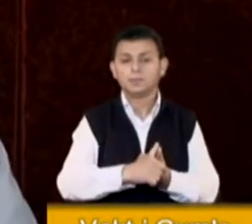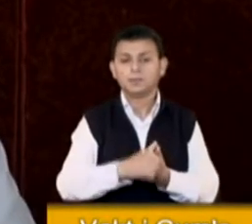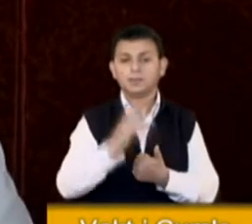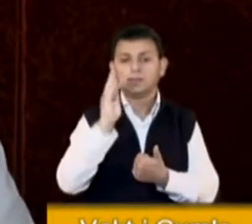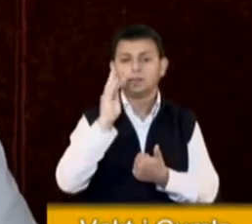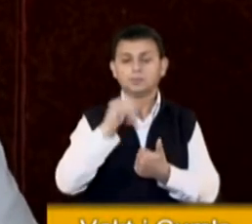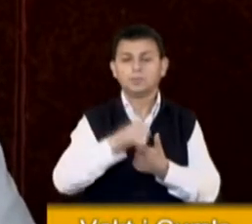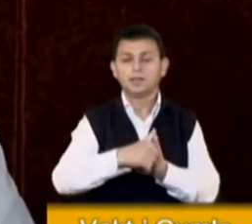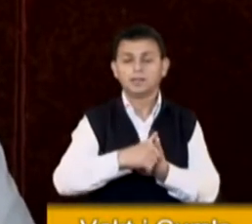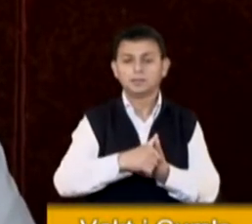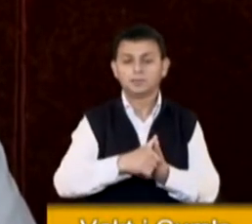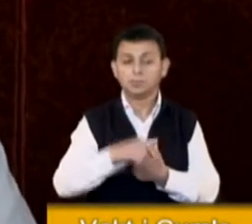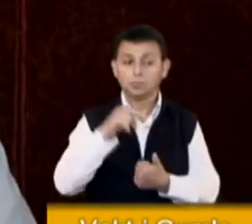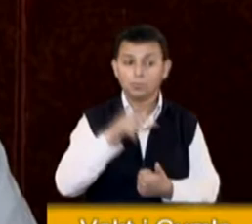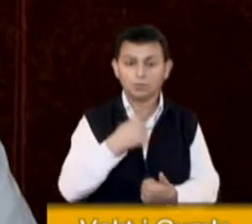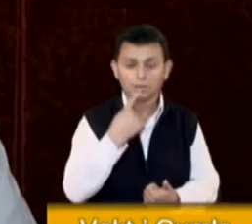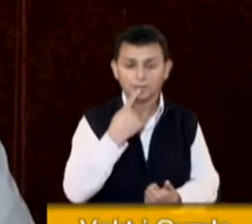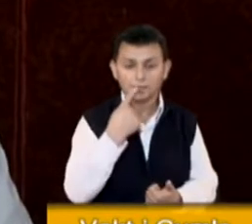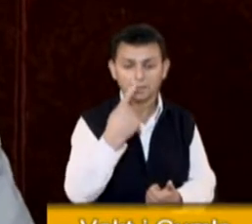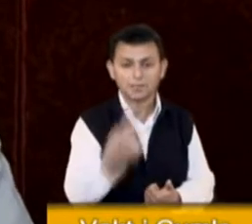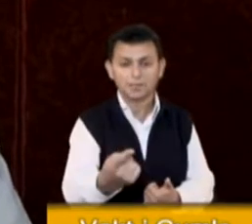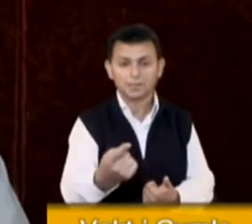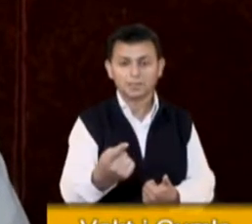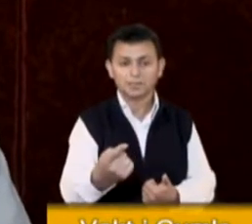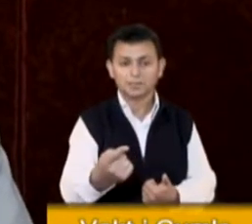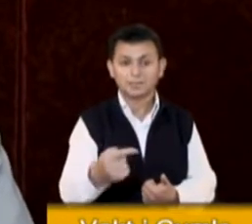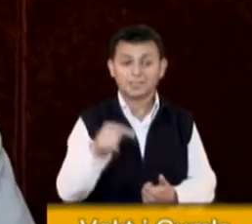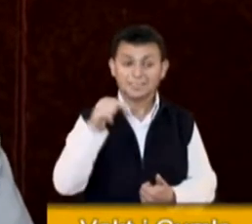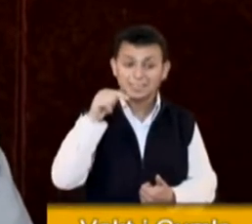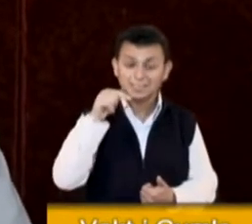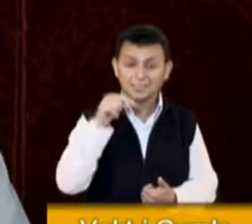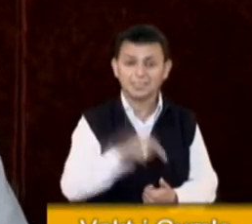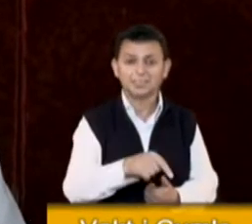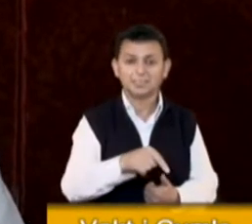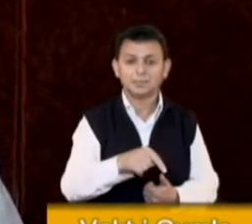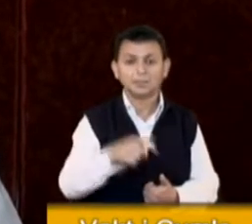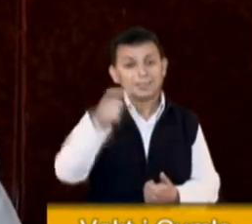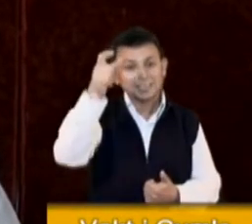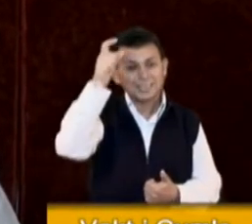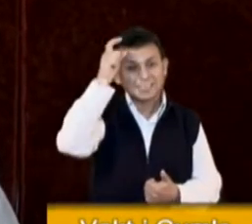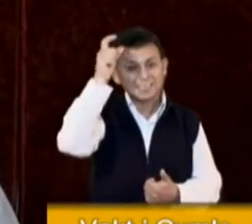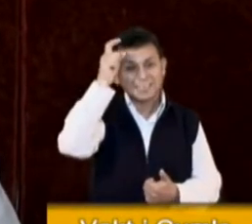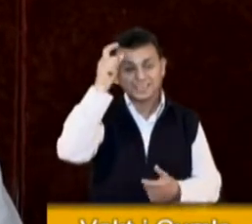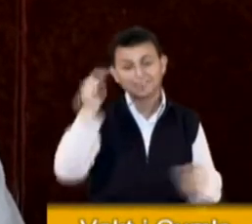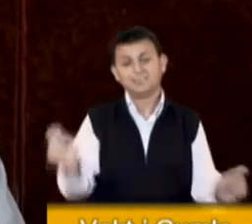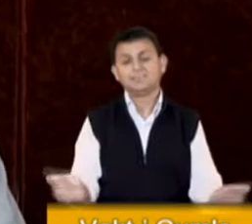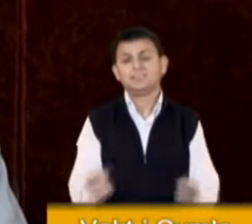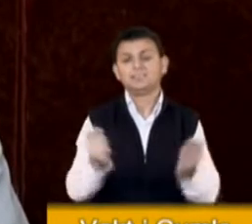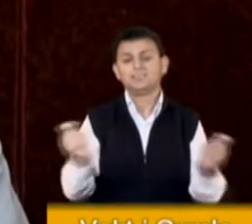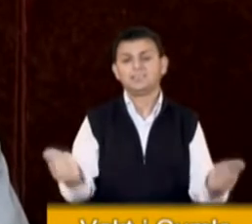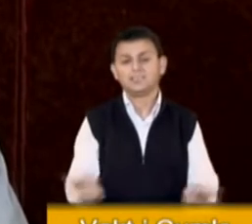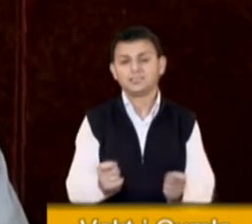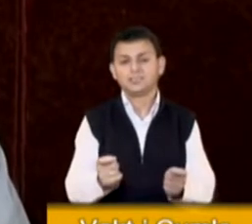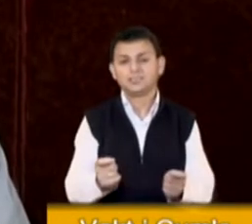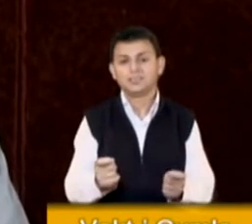İbni Mesud Hazretleri dedi ki, اِنَّمَا ذَاكَ عَمَلُ الشَّيْطَانِ İşte bu şeytanın işidir tam.